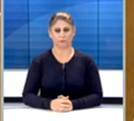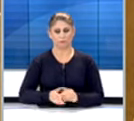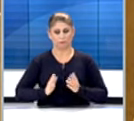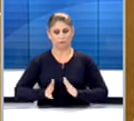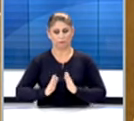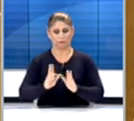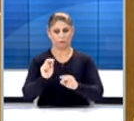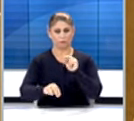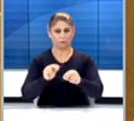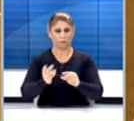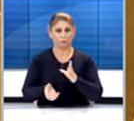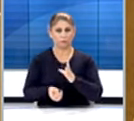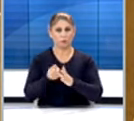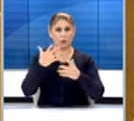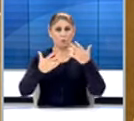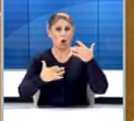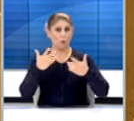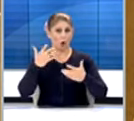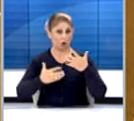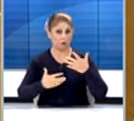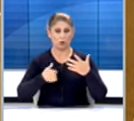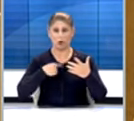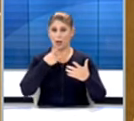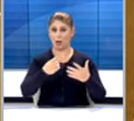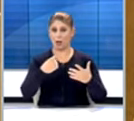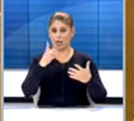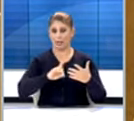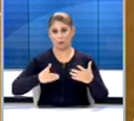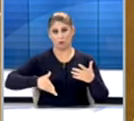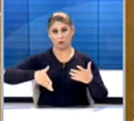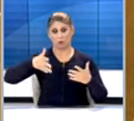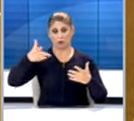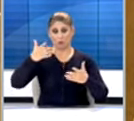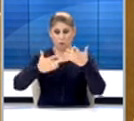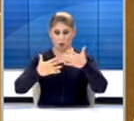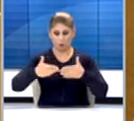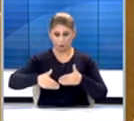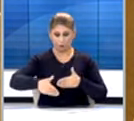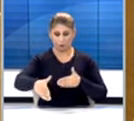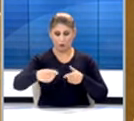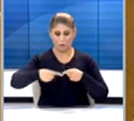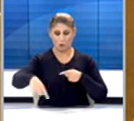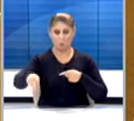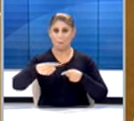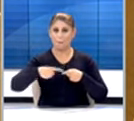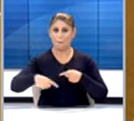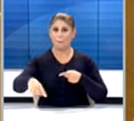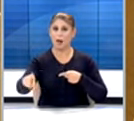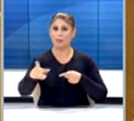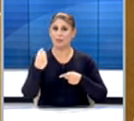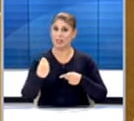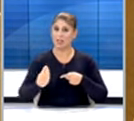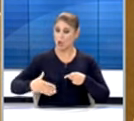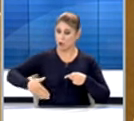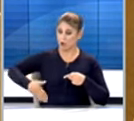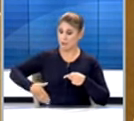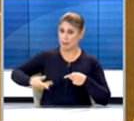ενός νέου προϋπολογισμού. Λέει ο κύριος Μητσοτάκης ότι ο προϋπολογισμός που θα έρθει σε λίγες εβδομάδες κάνει καλό στην τσέπη